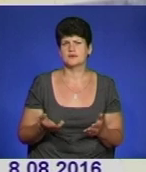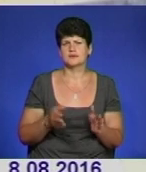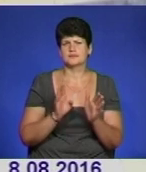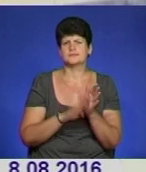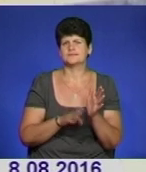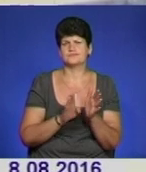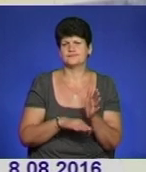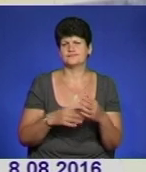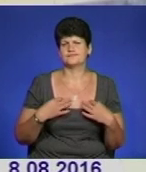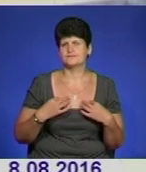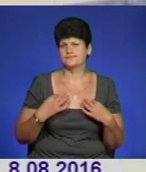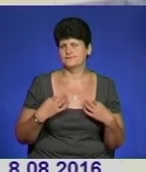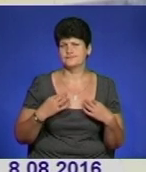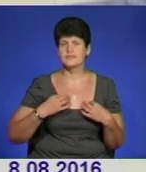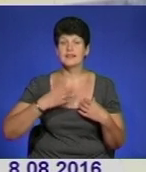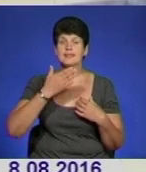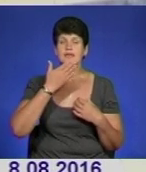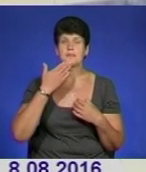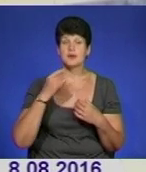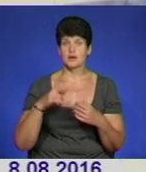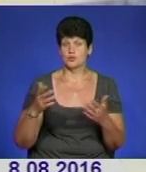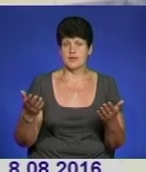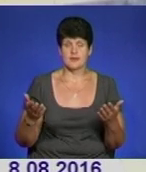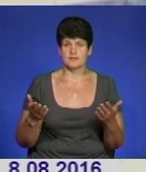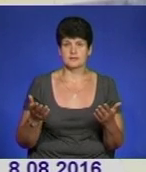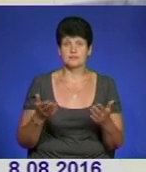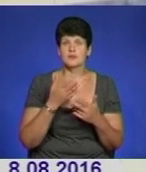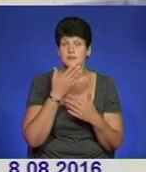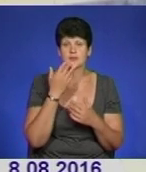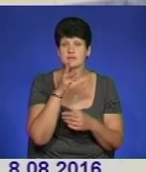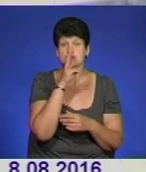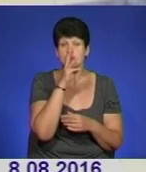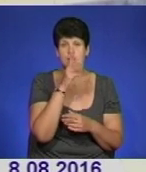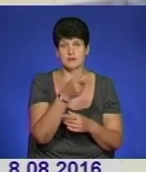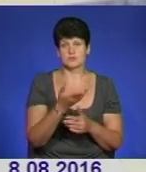туди-сюди. Нема людей, тому що не встраюються, нема зарплати такої відповіді.